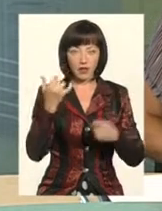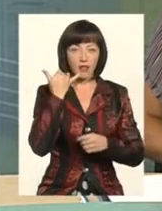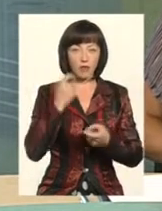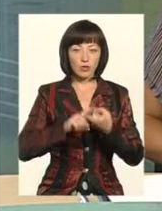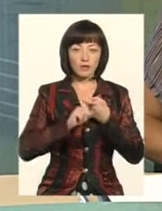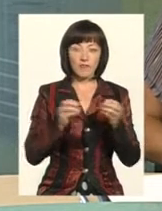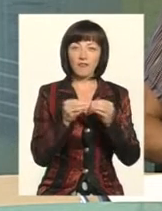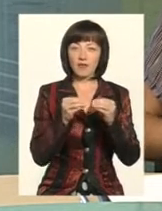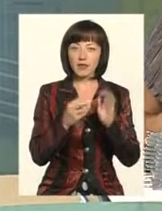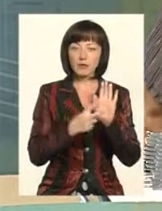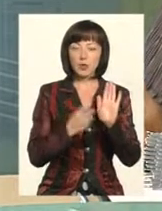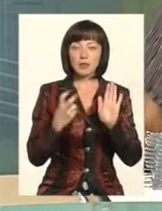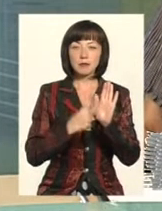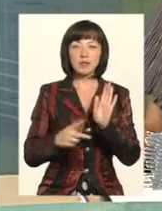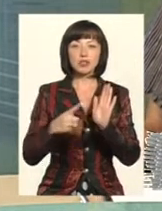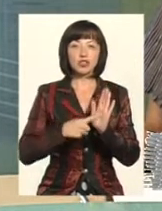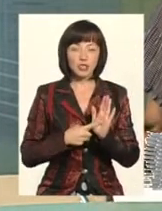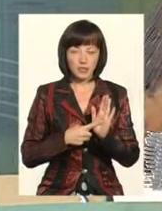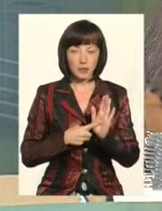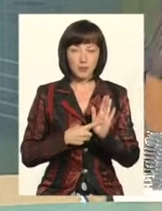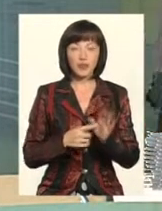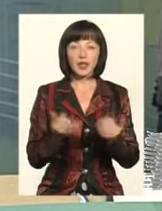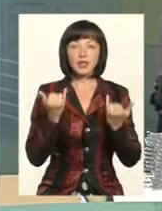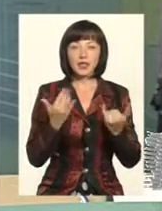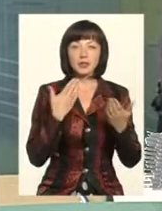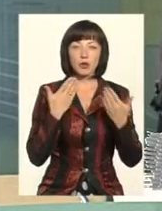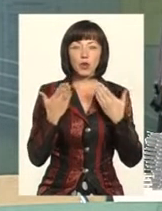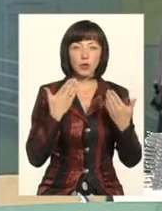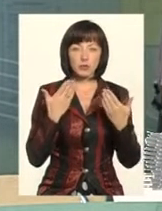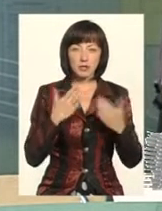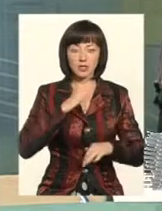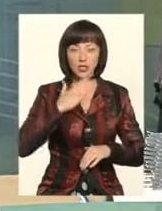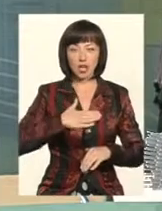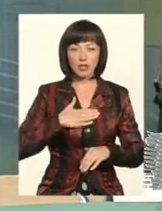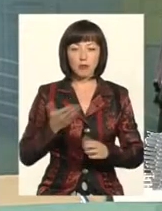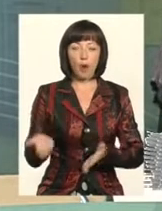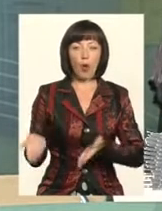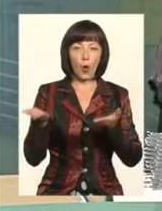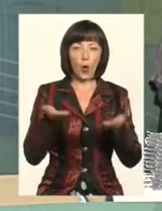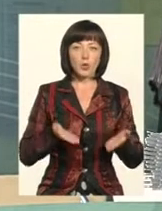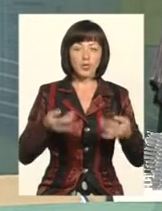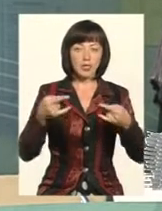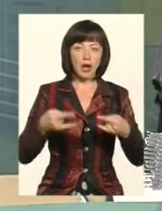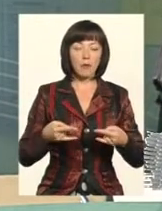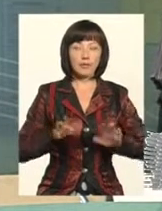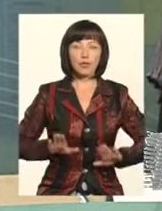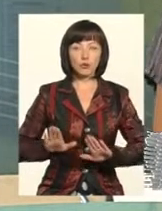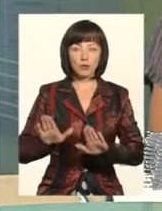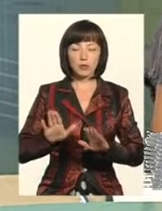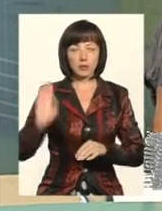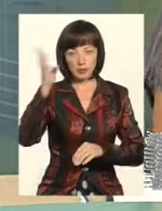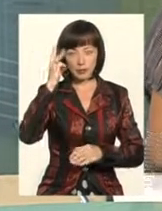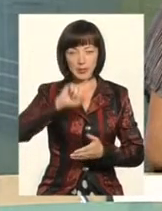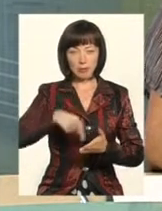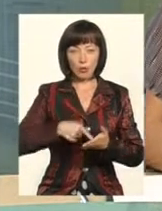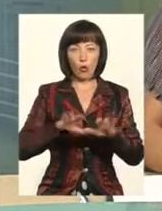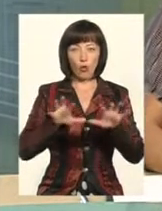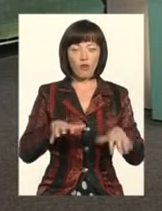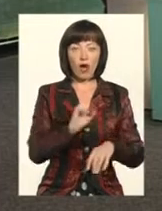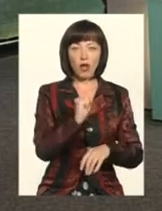зв'язку незмінний 700-776. І нині спілкуємося із нашими гостями – заступником Хмельницького міського